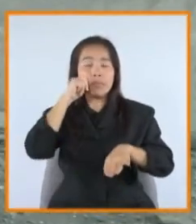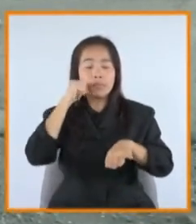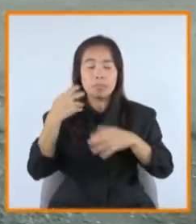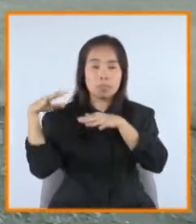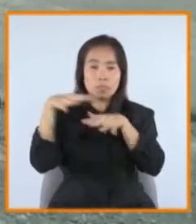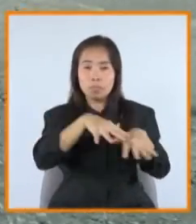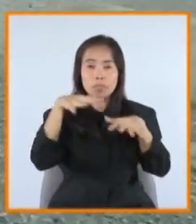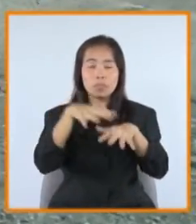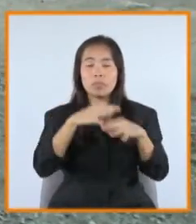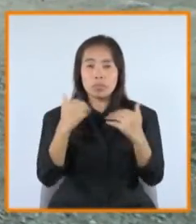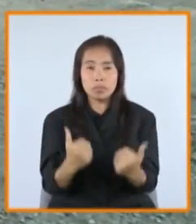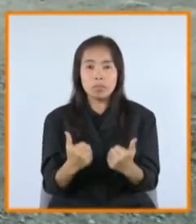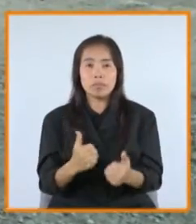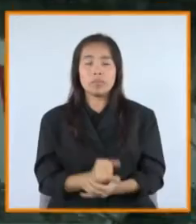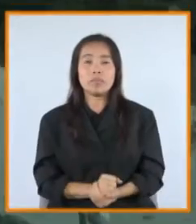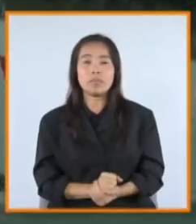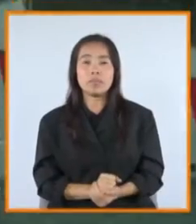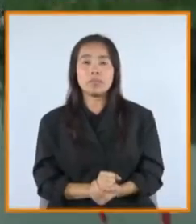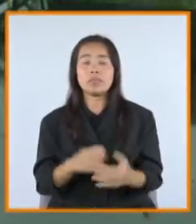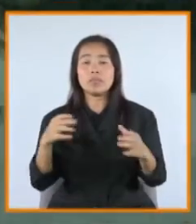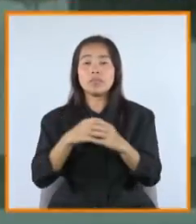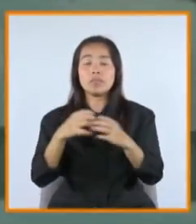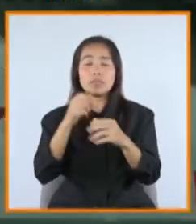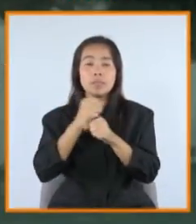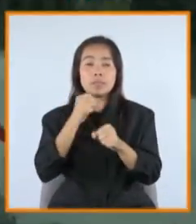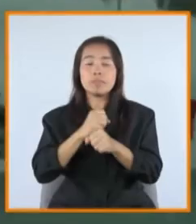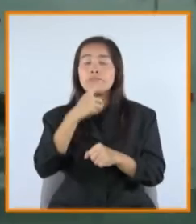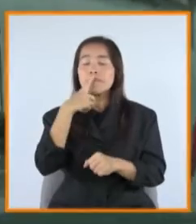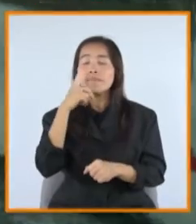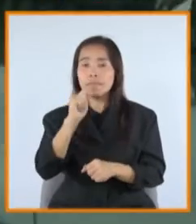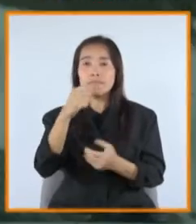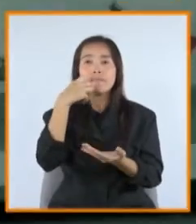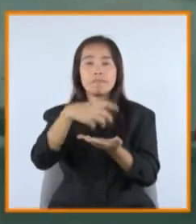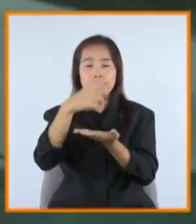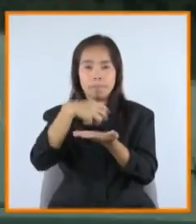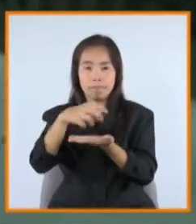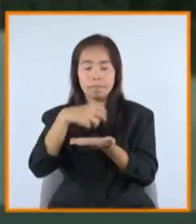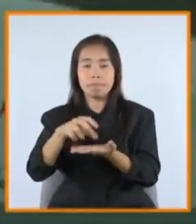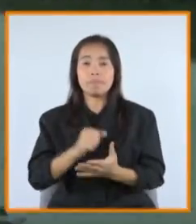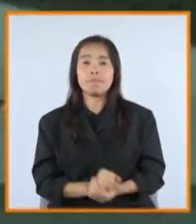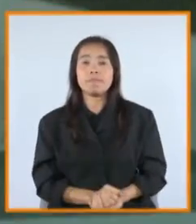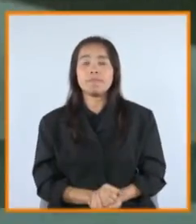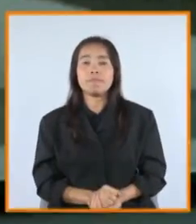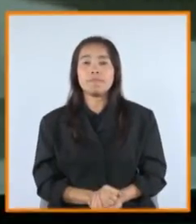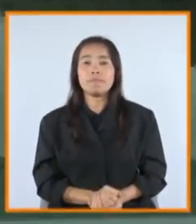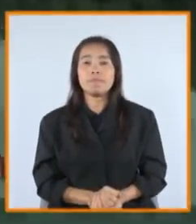นี้จตุพรอัธยโคถ่ายภาพสุชาดาสิริคง 2 for you รายงาน